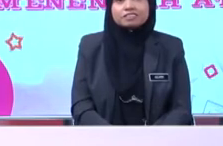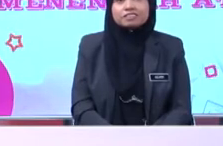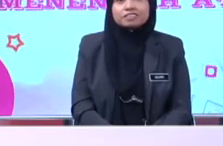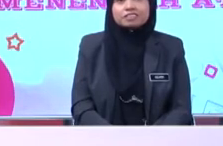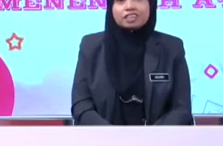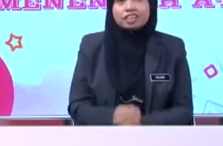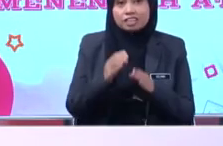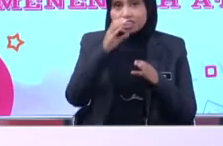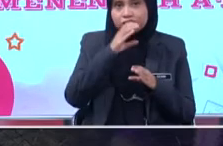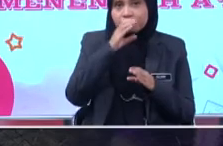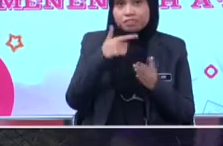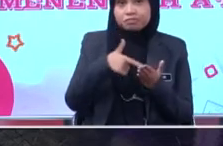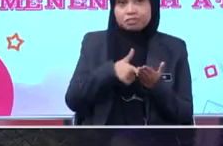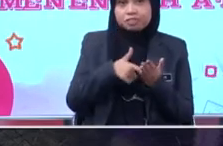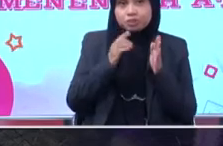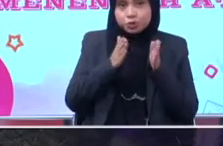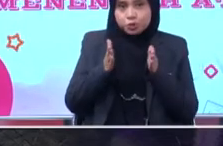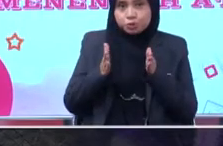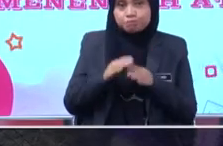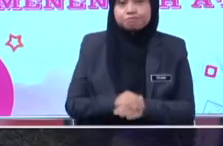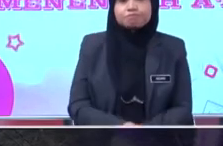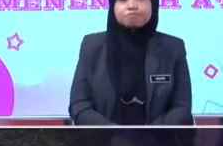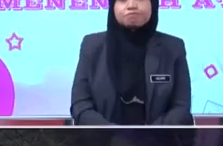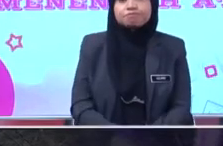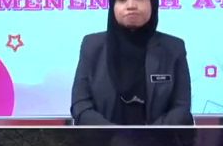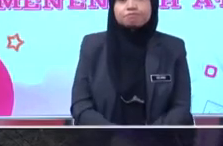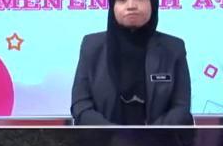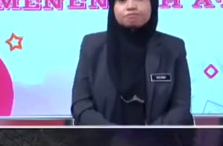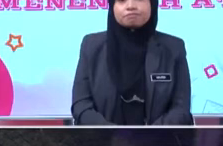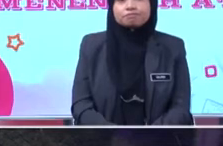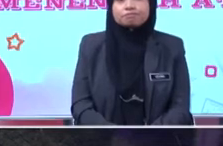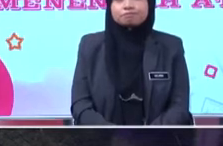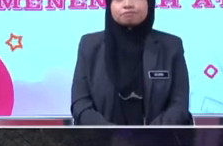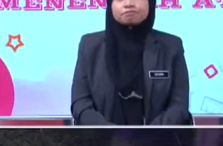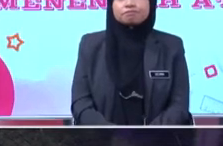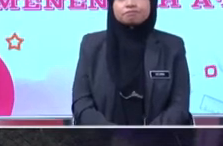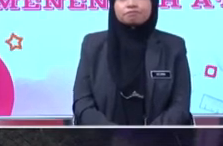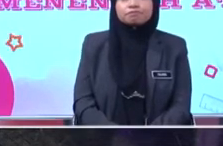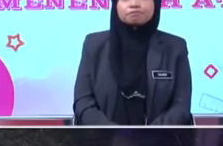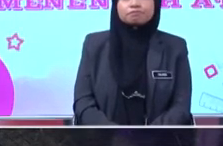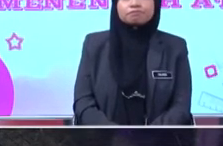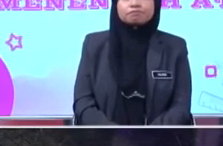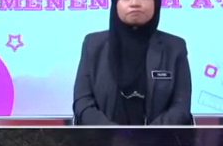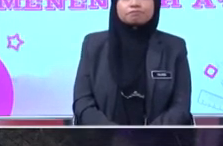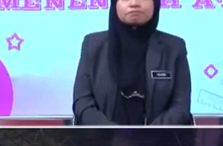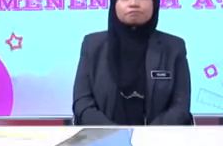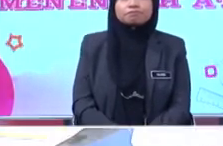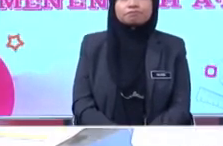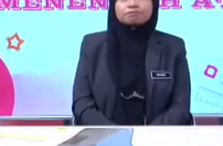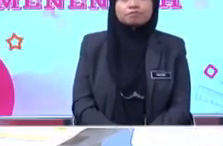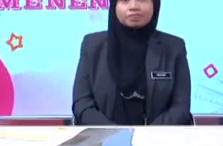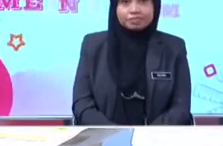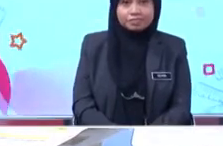Hila bilang Yi file virus betul